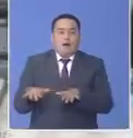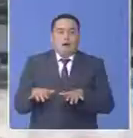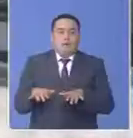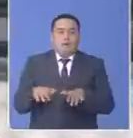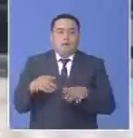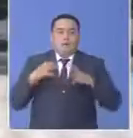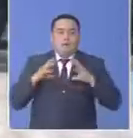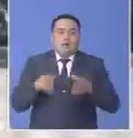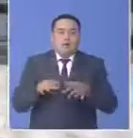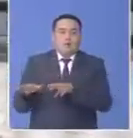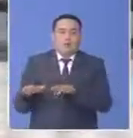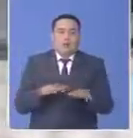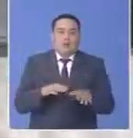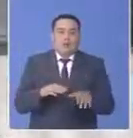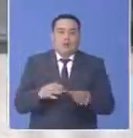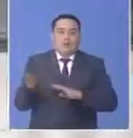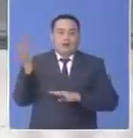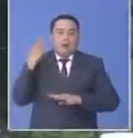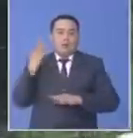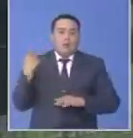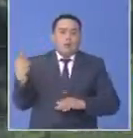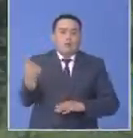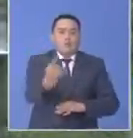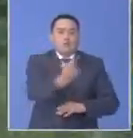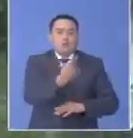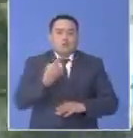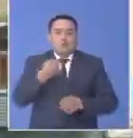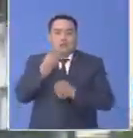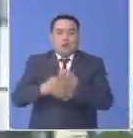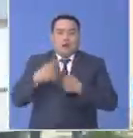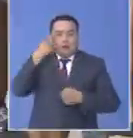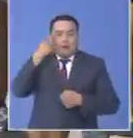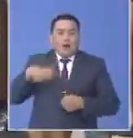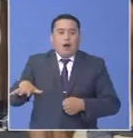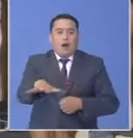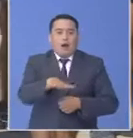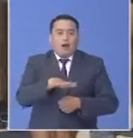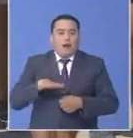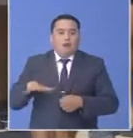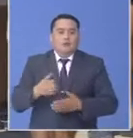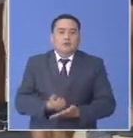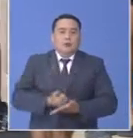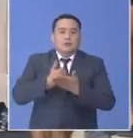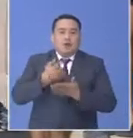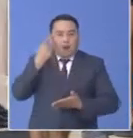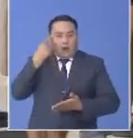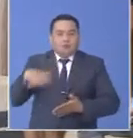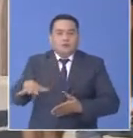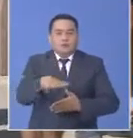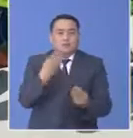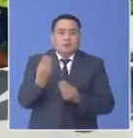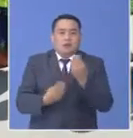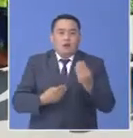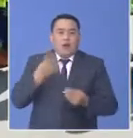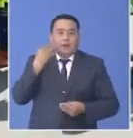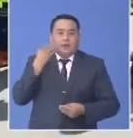мировым спортивным мероприятиям. Ранее они совершили путешествие по странам Центральной Азии в поддержку участников азиатских игр, прошедших в Алматы и